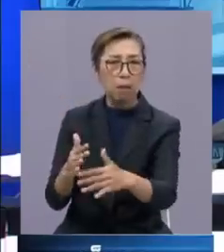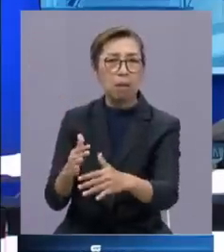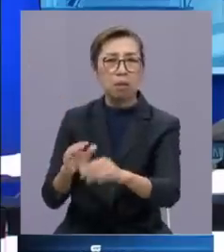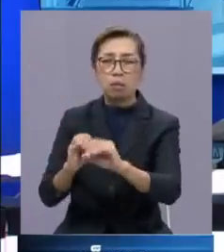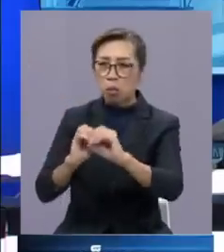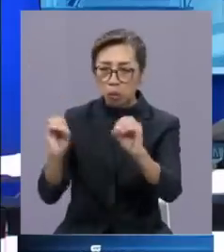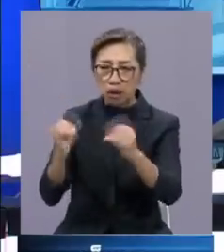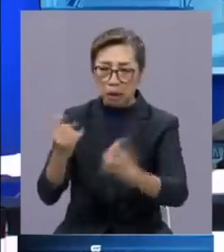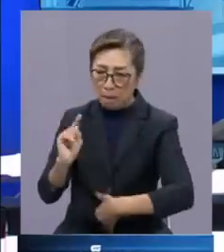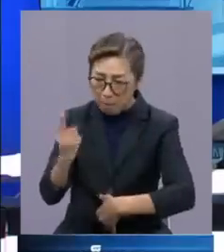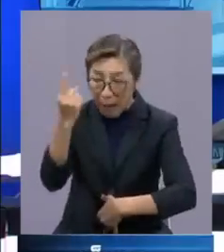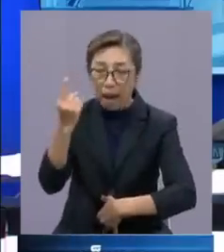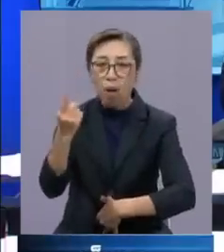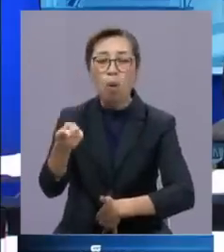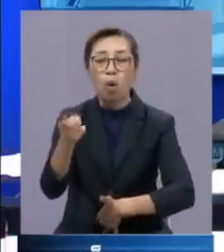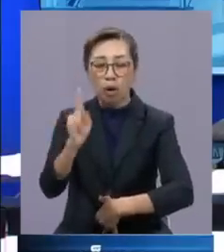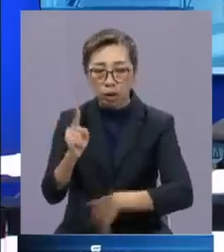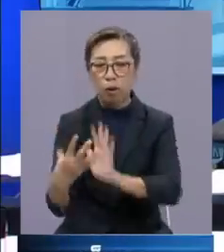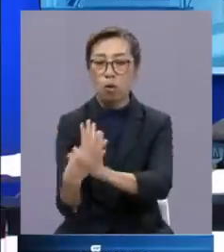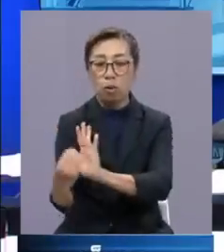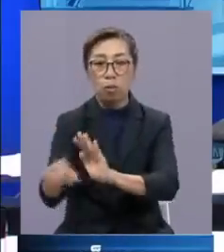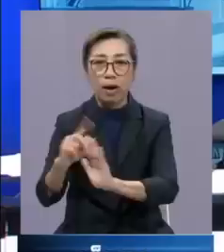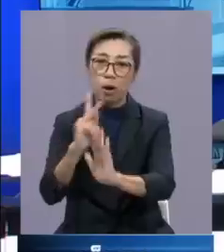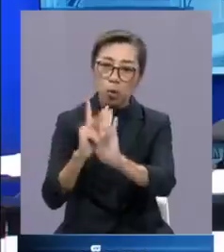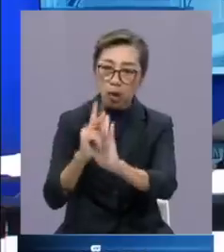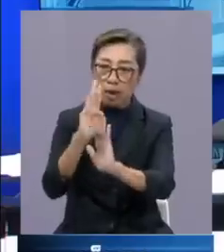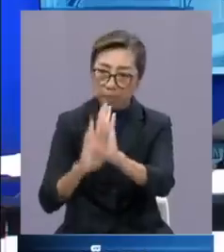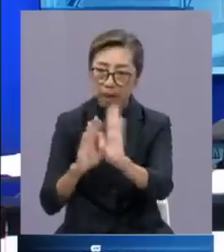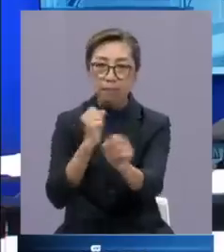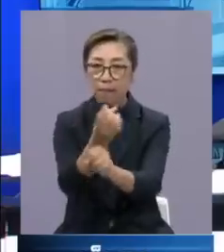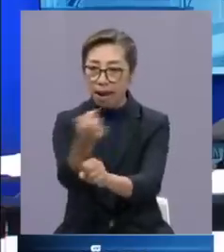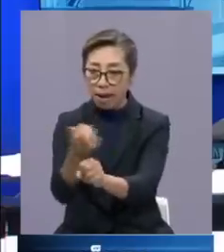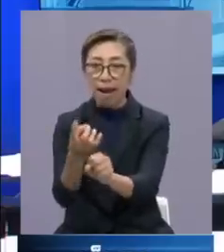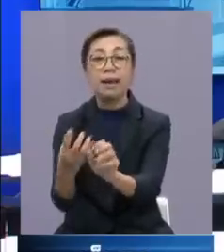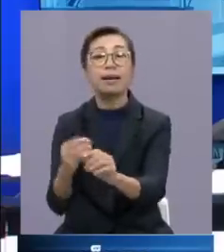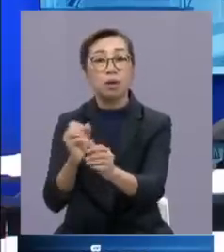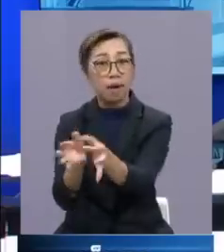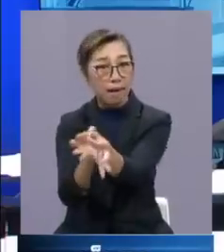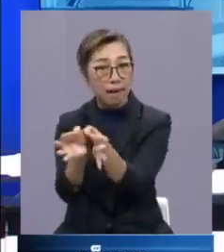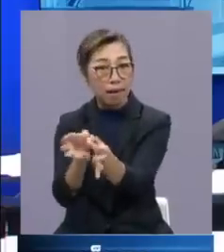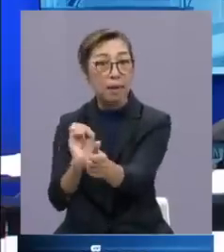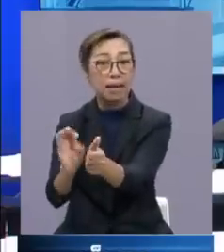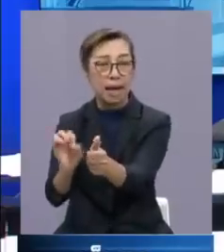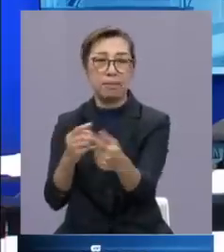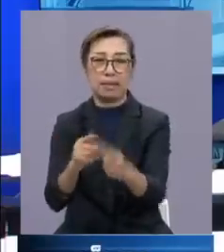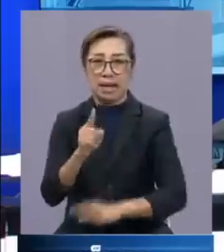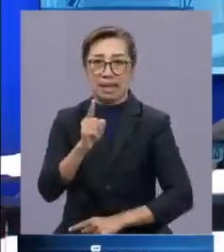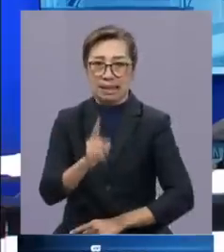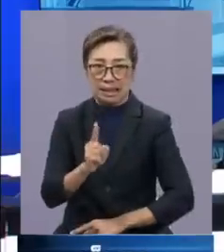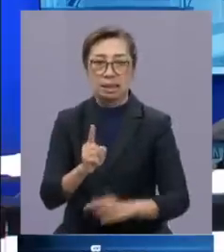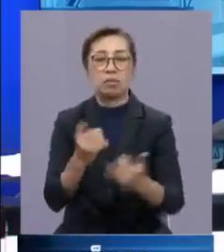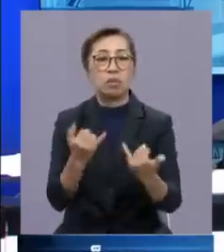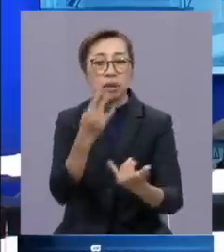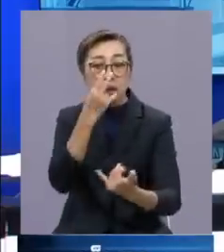ฎระเบียบการปฏิบัติตัวอันนั้นก็คือเบื้องหน้าแต่จริงๆเบื้องหลังที่หลายคนตั้งใจที่จะติดตาม